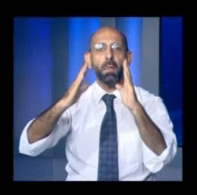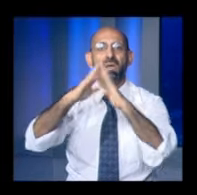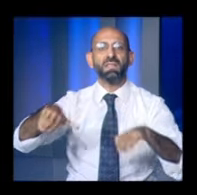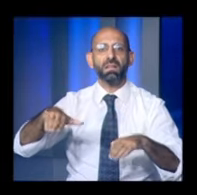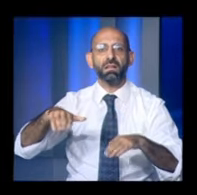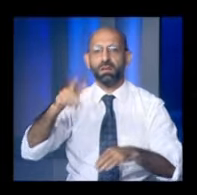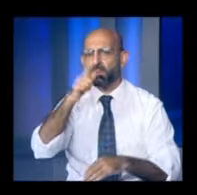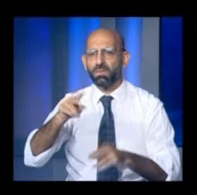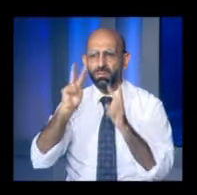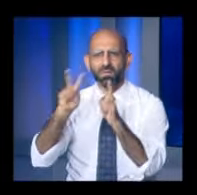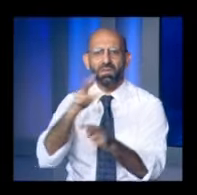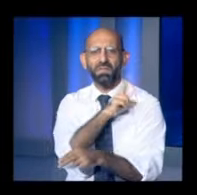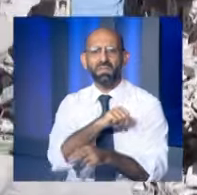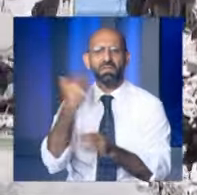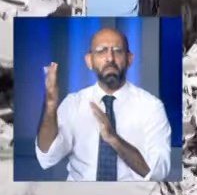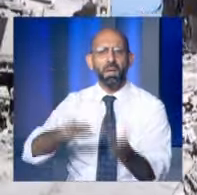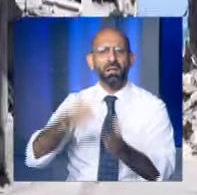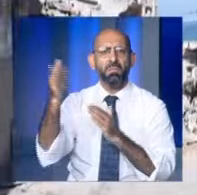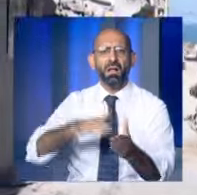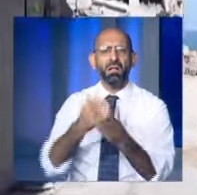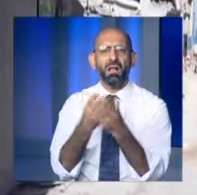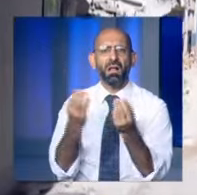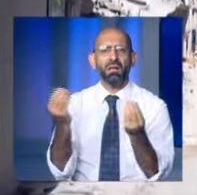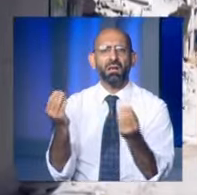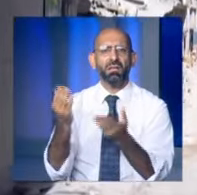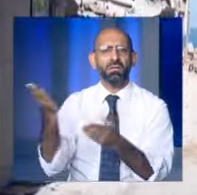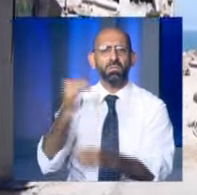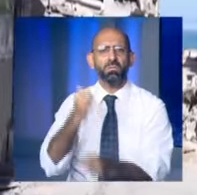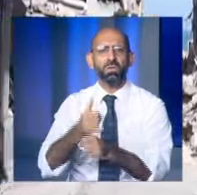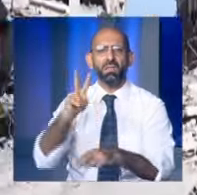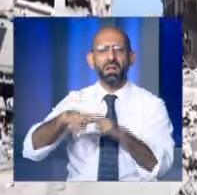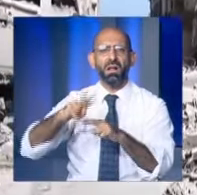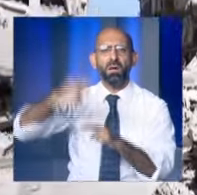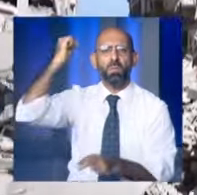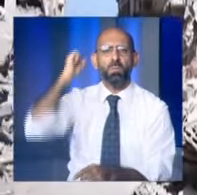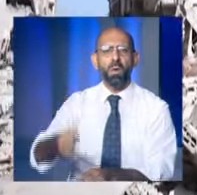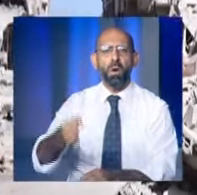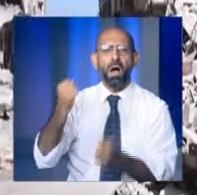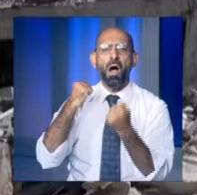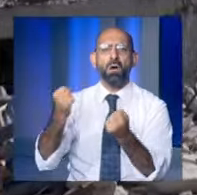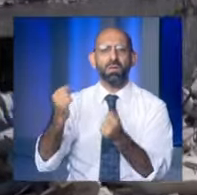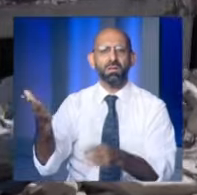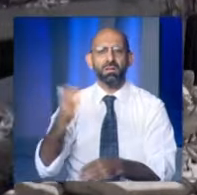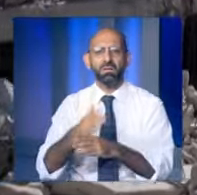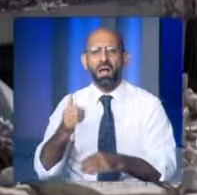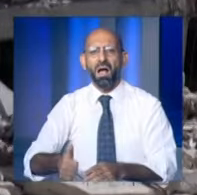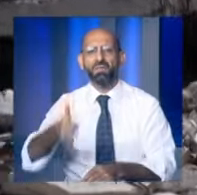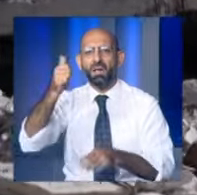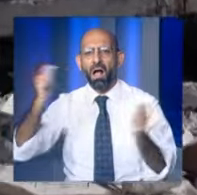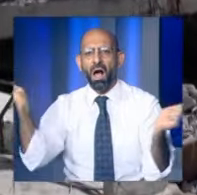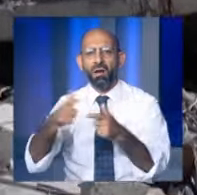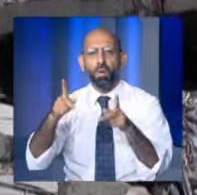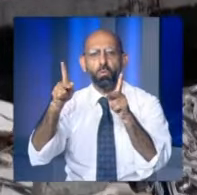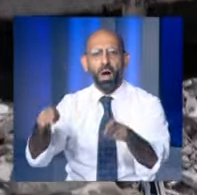فيما أكدت وزارة الخارجية المصرية أن القتل المتعمد للفلسطينيين العزل يظهر افتقار